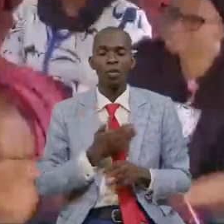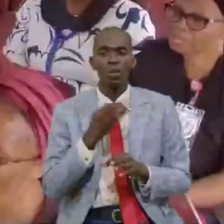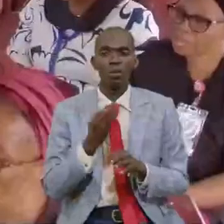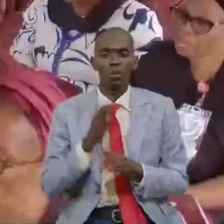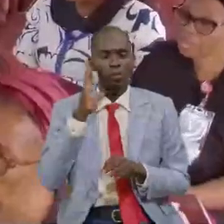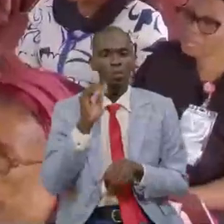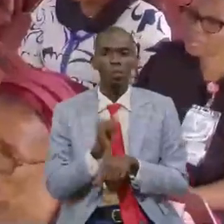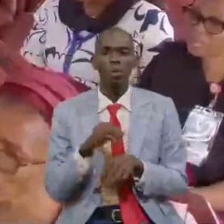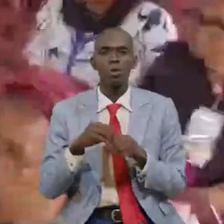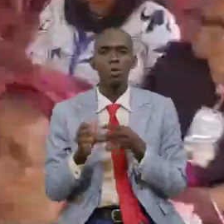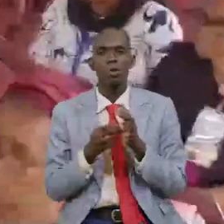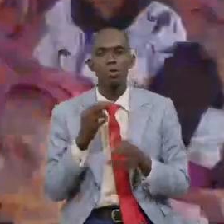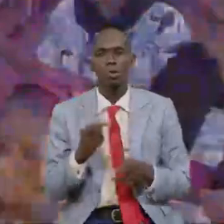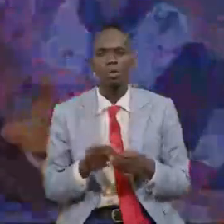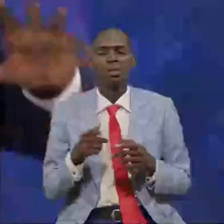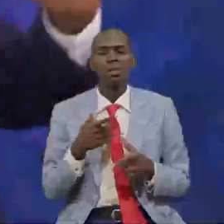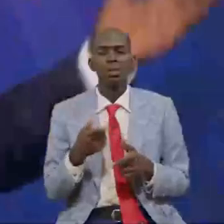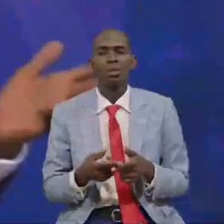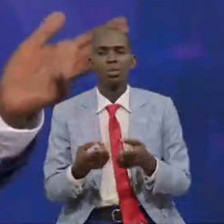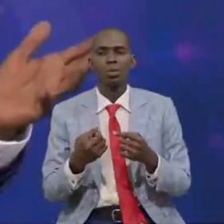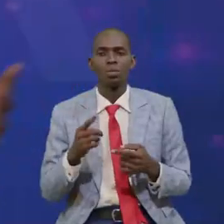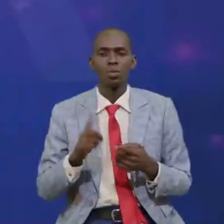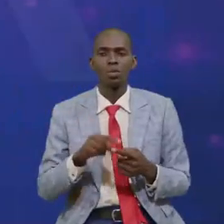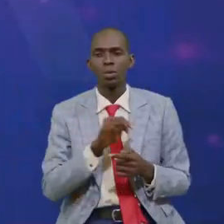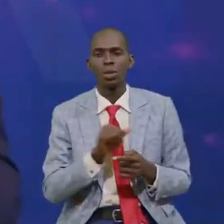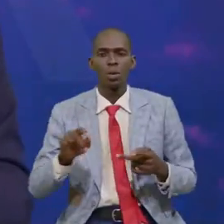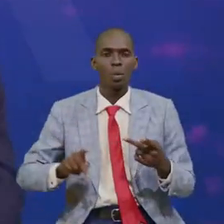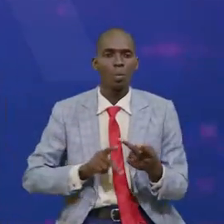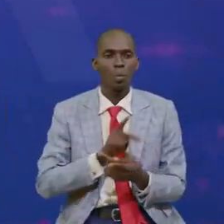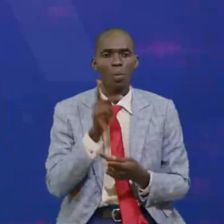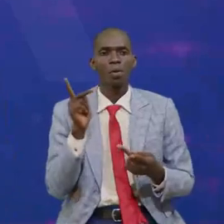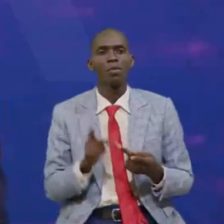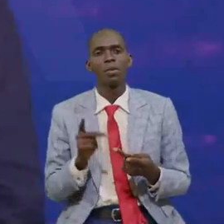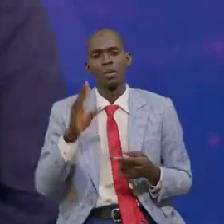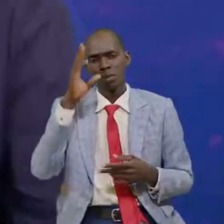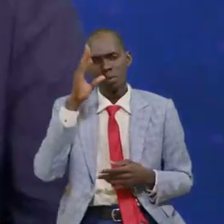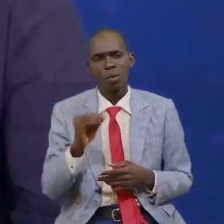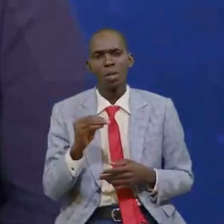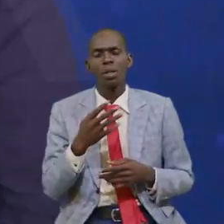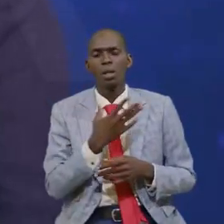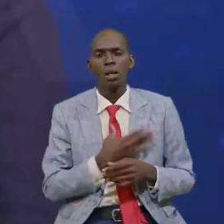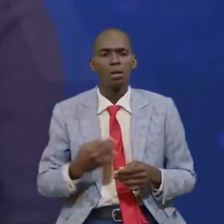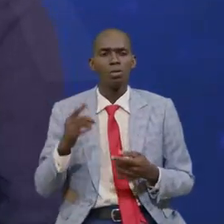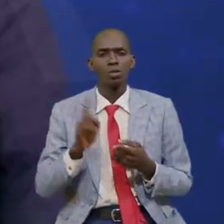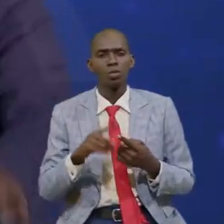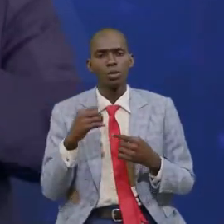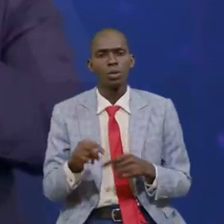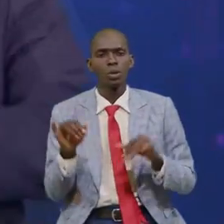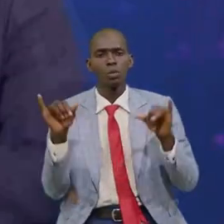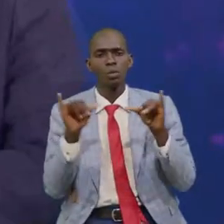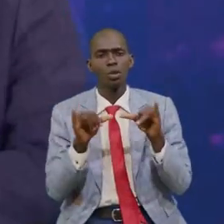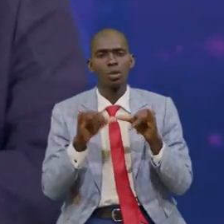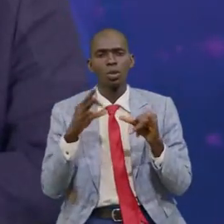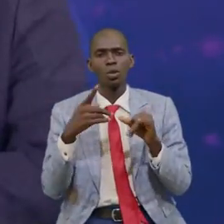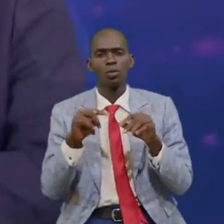va marcher et nous parvenons à l'état d'homme fait, à la mesure de la statue